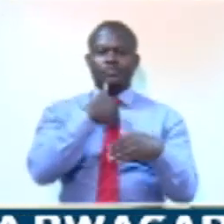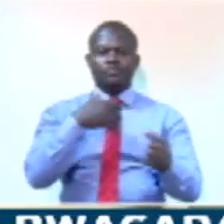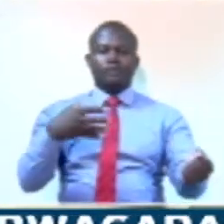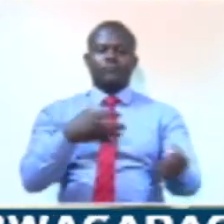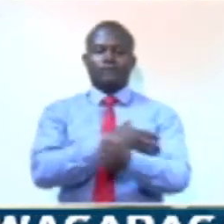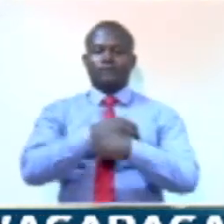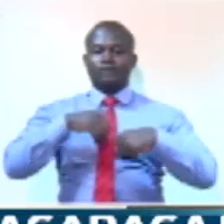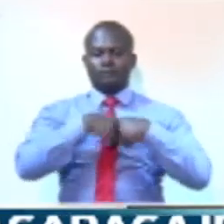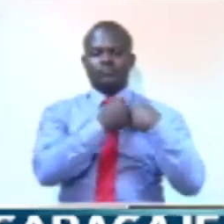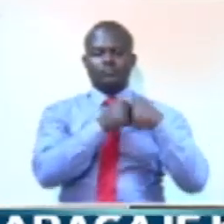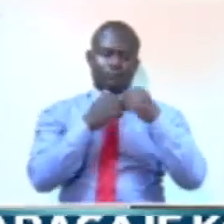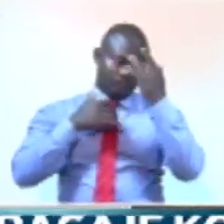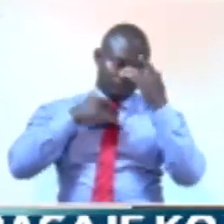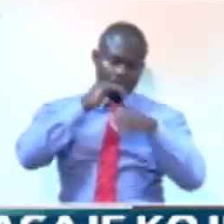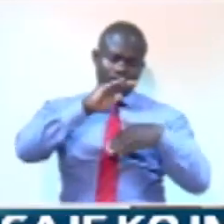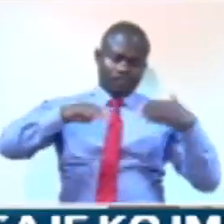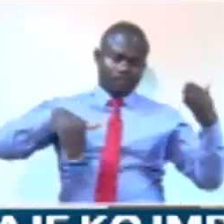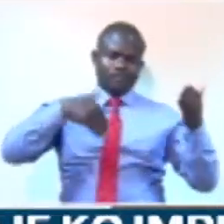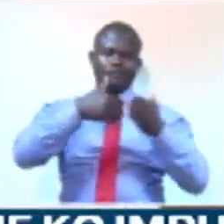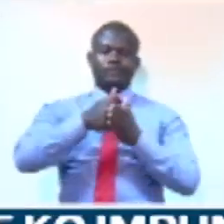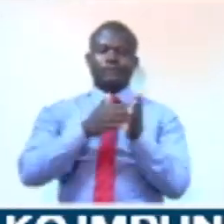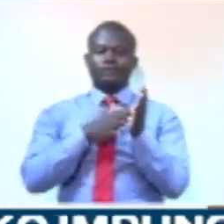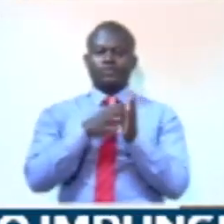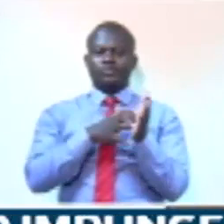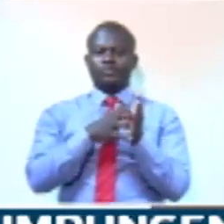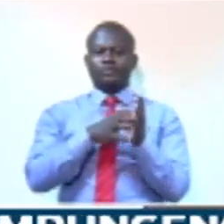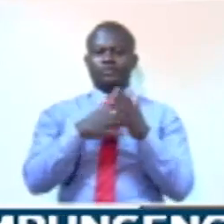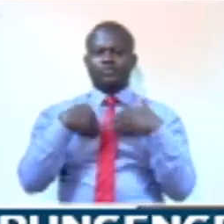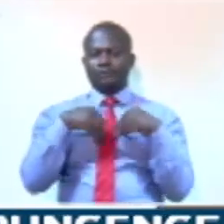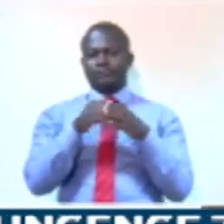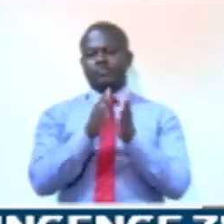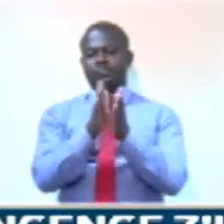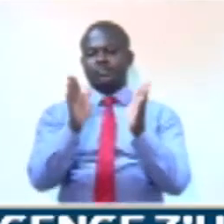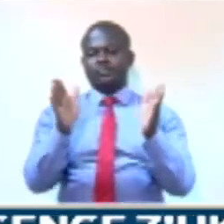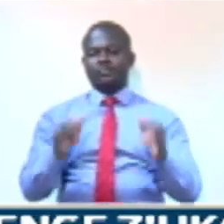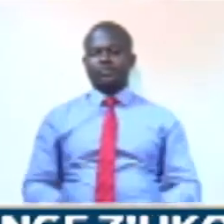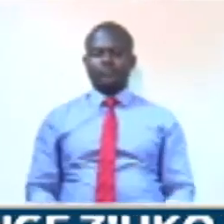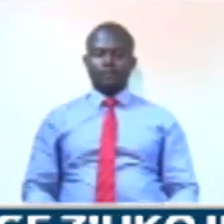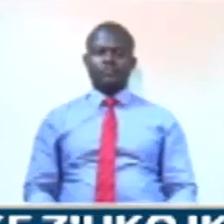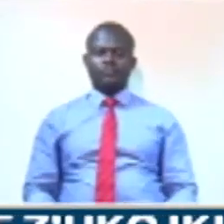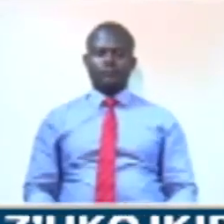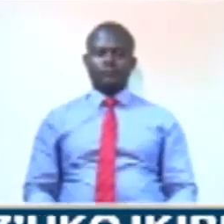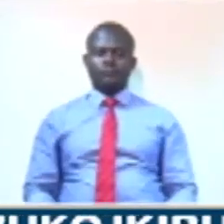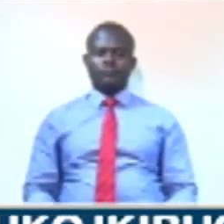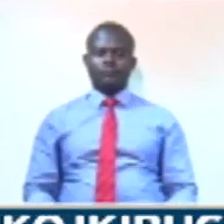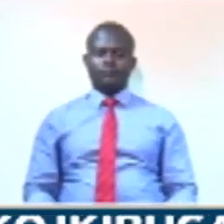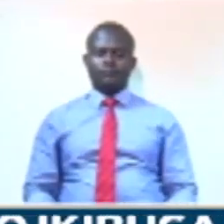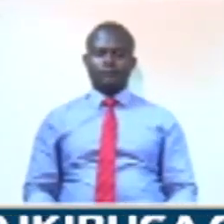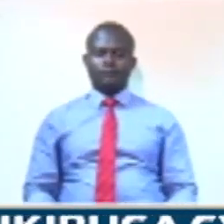bwo guhangana n'indwara izo arizo zose zahungabanya ubuzima muri rusange. Jean Damascene Manishimwe, i Kigali.